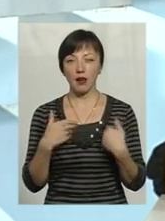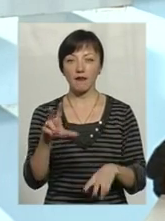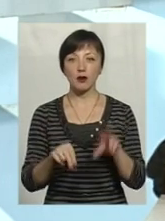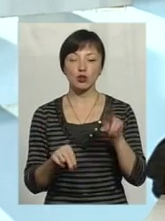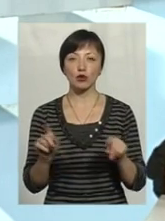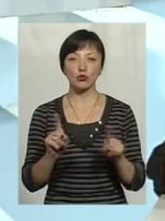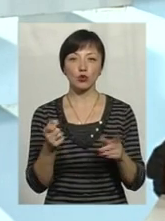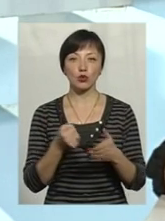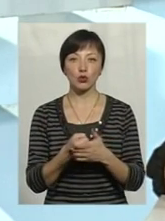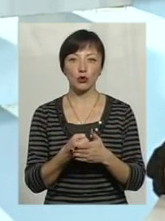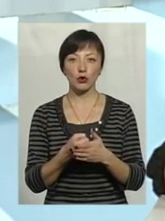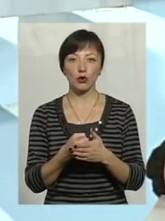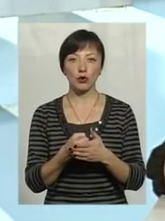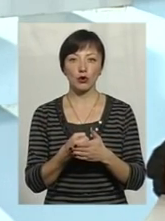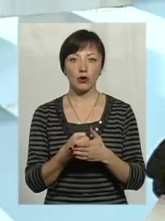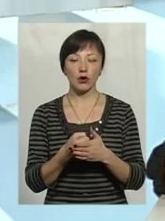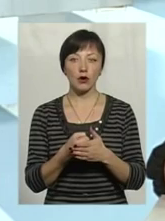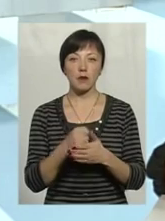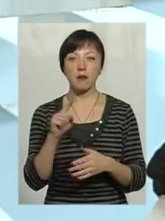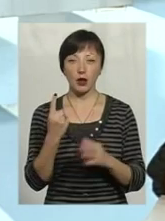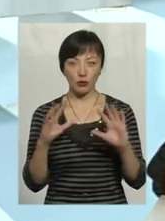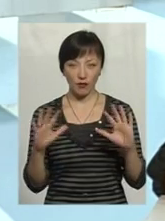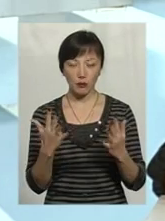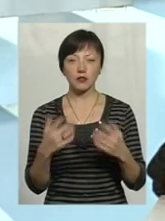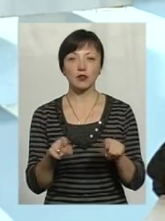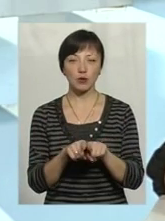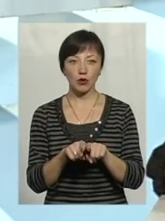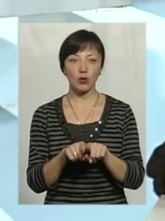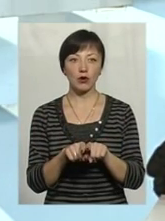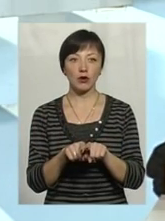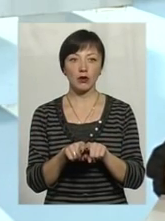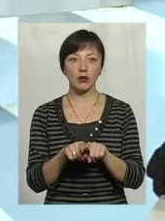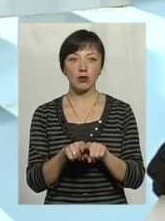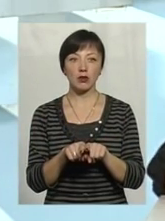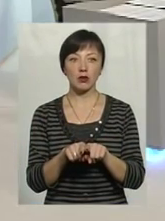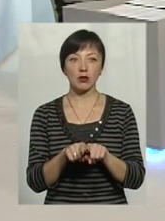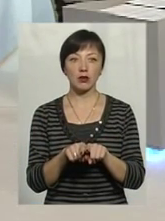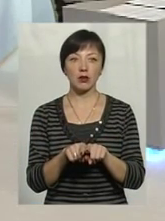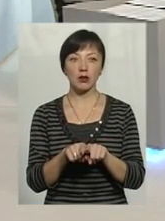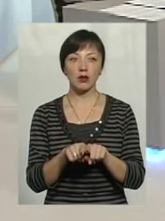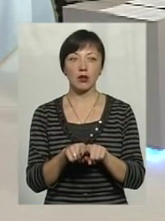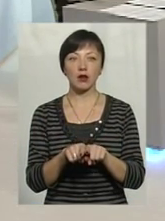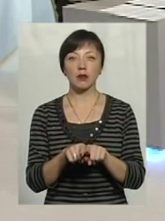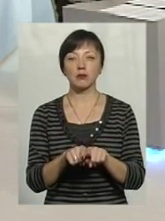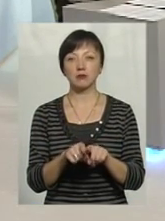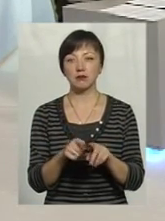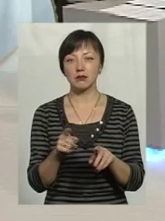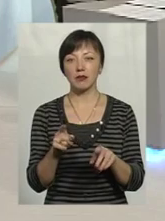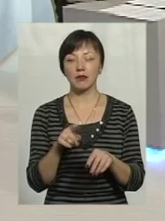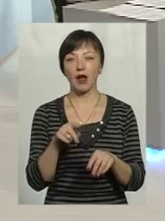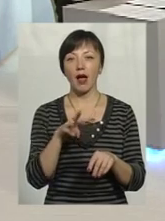що до першого такого випадку все рівно голову склонять і підуть до МВФ, однозначно. Я би